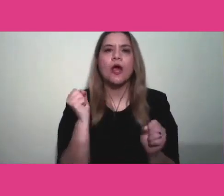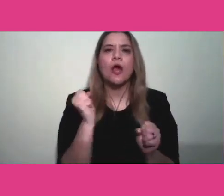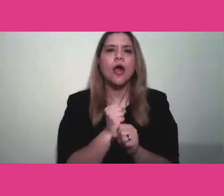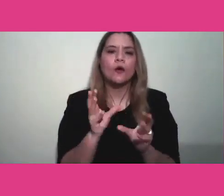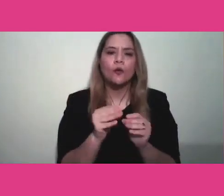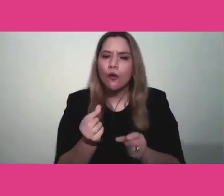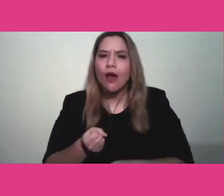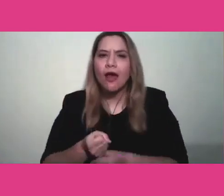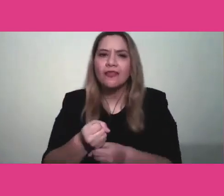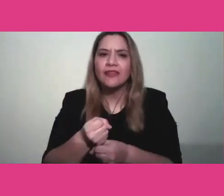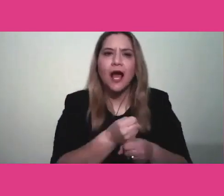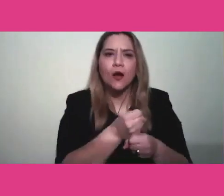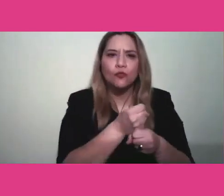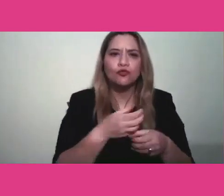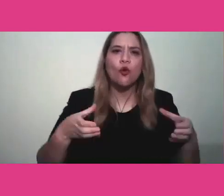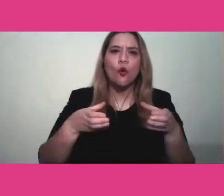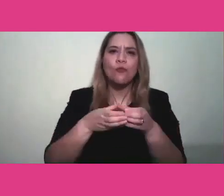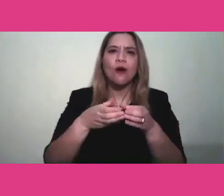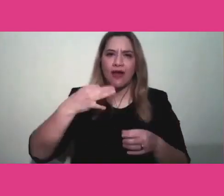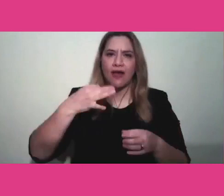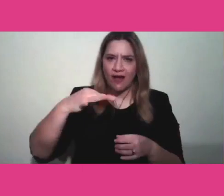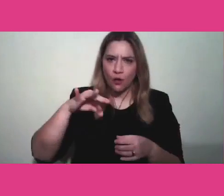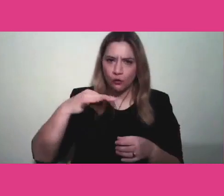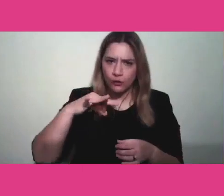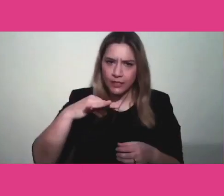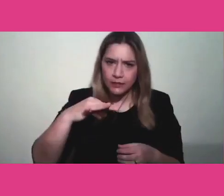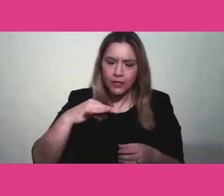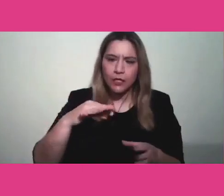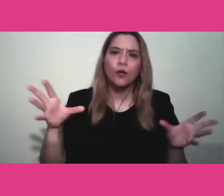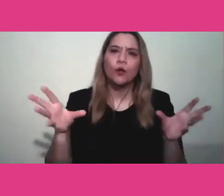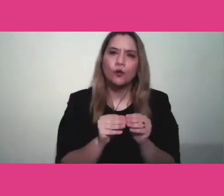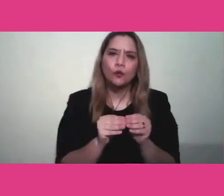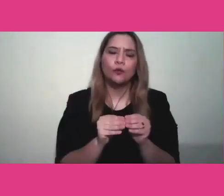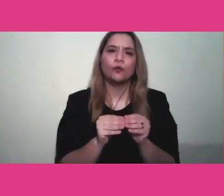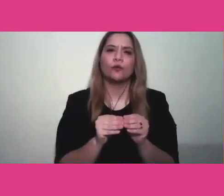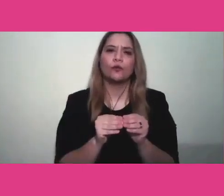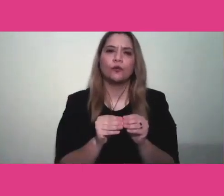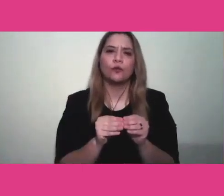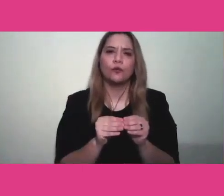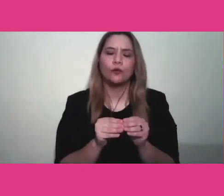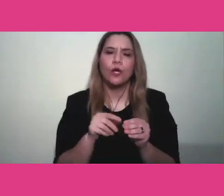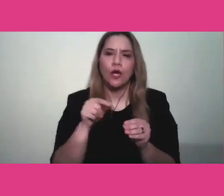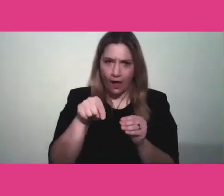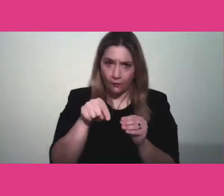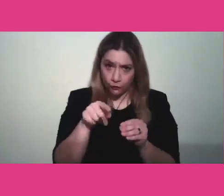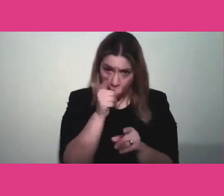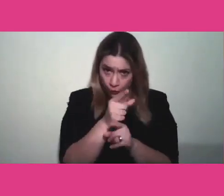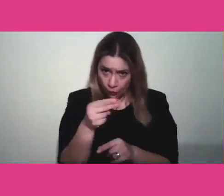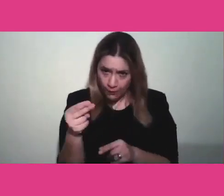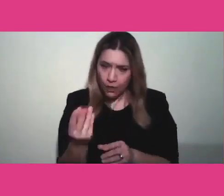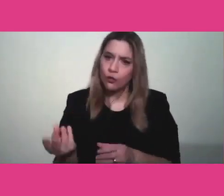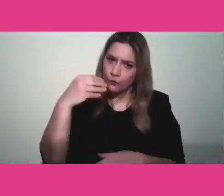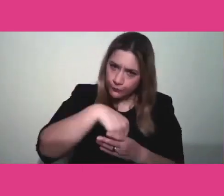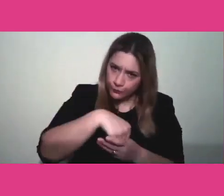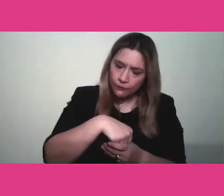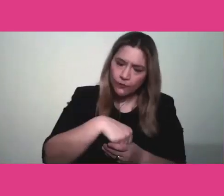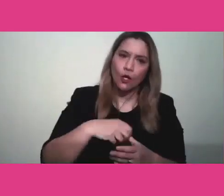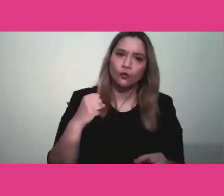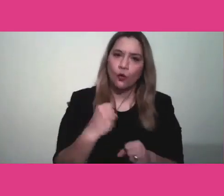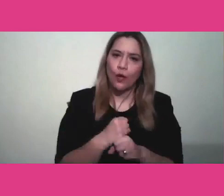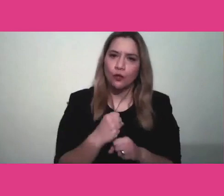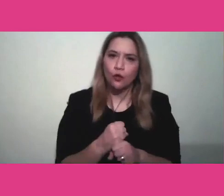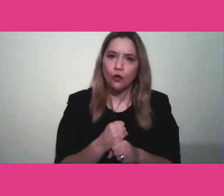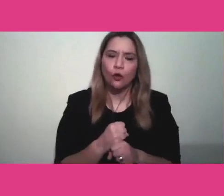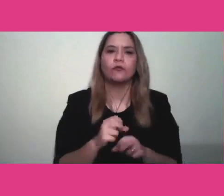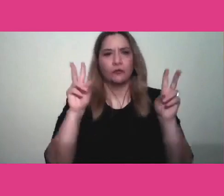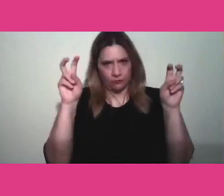ενδυνάμωση ευάλωτων ομάδων. Μέσα σε αυτό το πλαίσιο και σε αυτό το τομέα εντάσσεται και το έργο μας